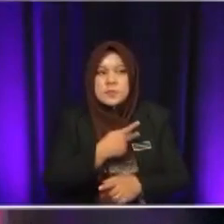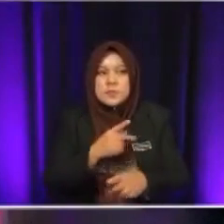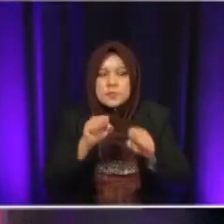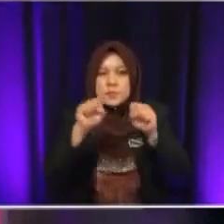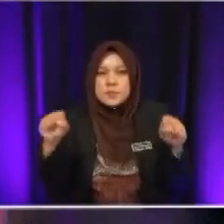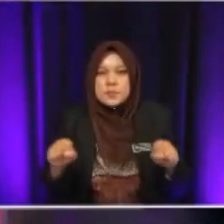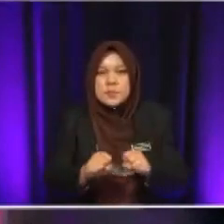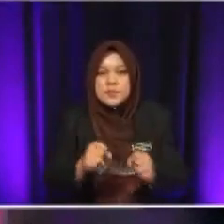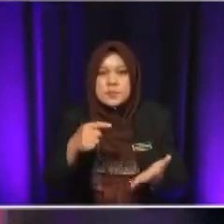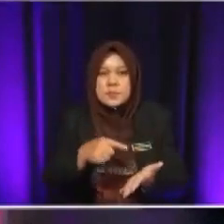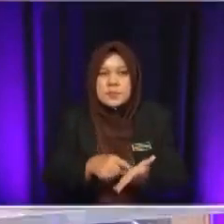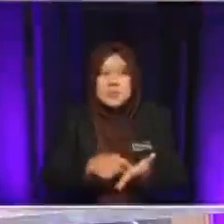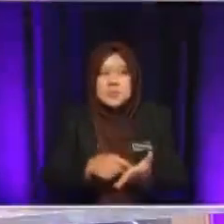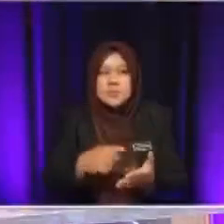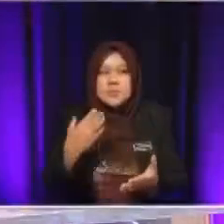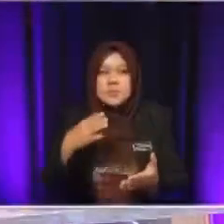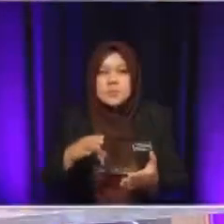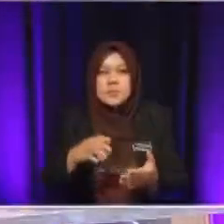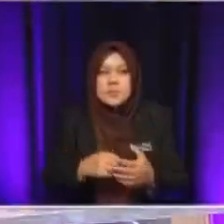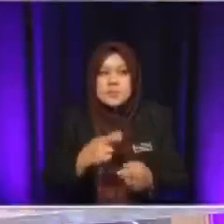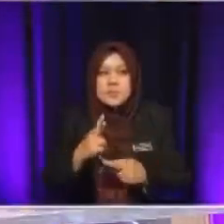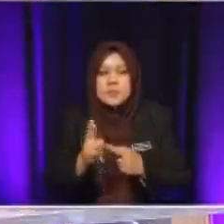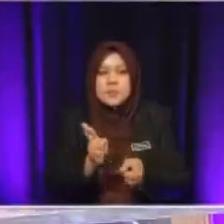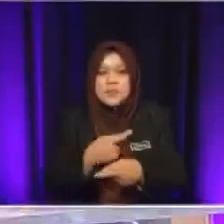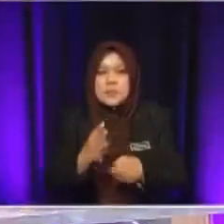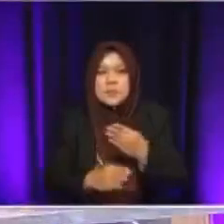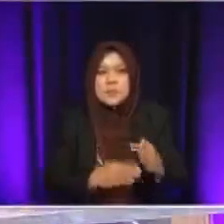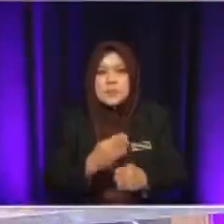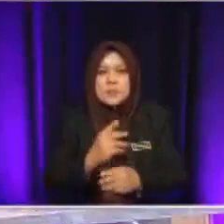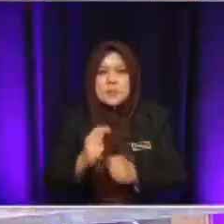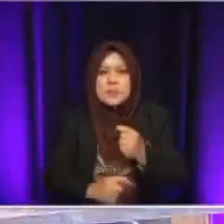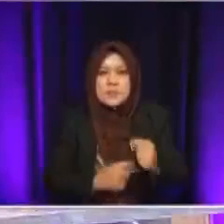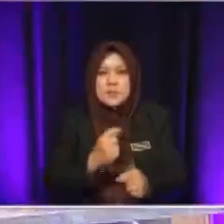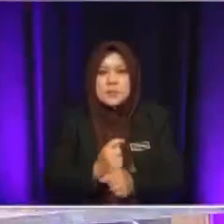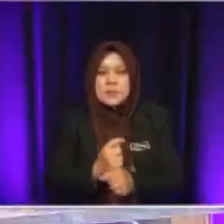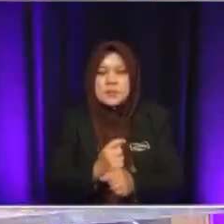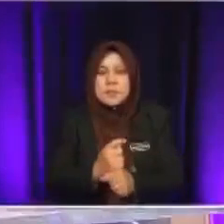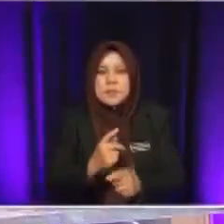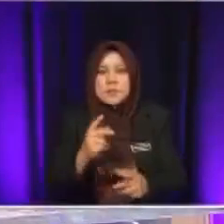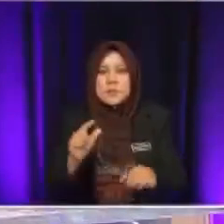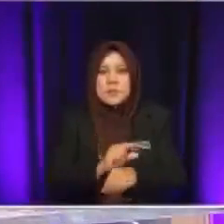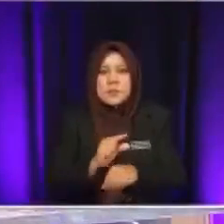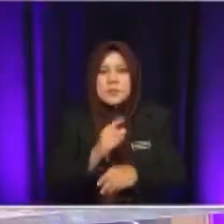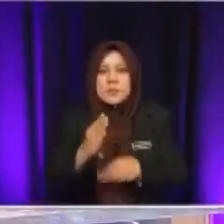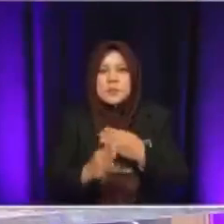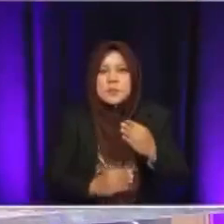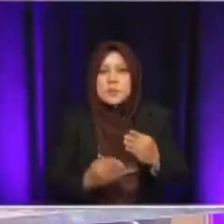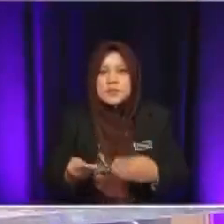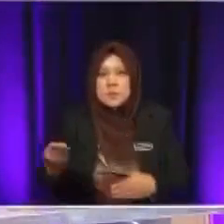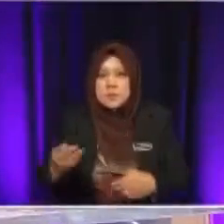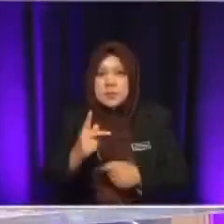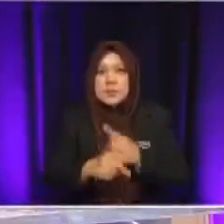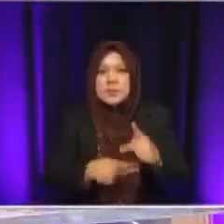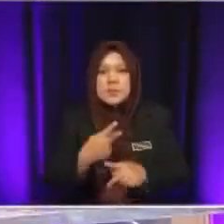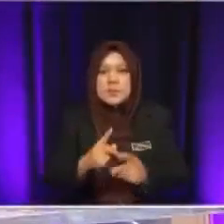yang seperti ini. Cuma sebab kita reka bentuk dan teknologi, kita mereka sesuatu. Okay, kita gunakan bahan kita semula. Kita berinovasi lah,